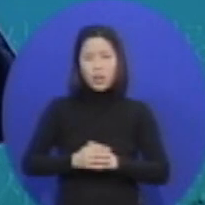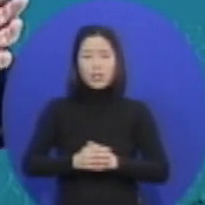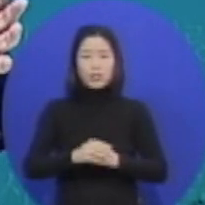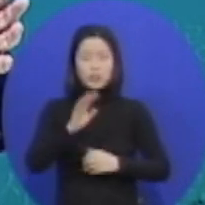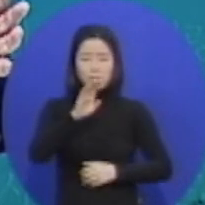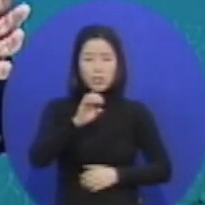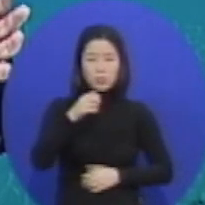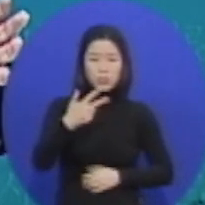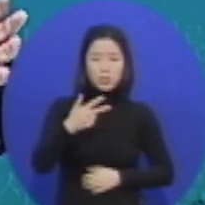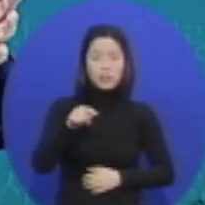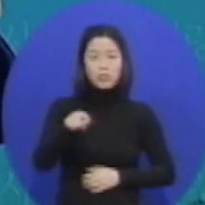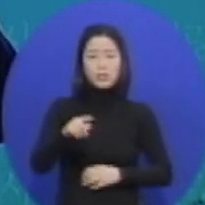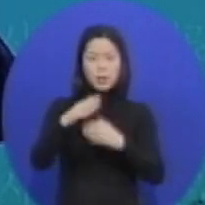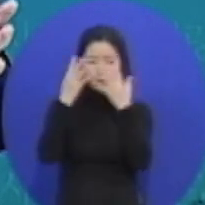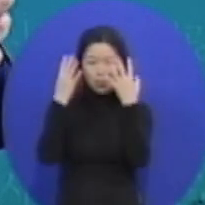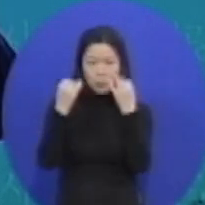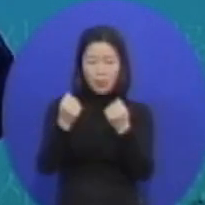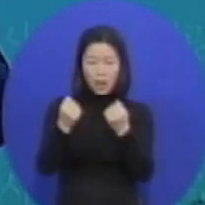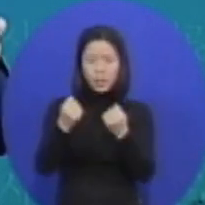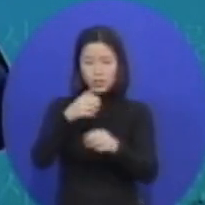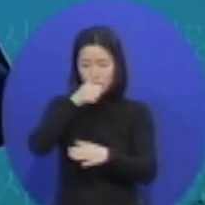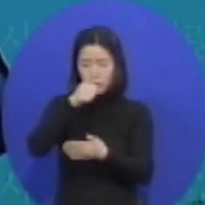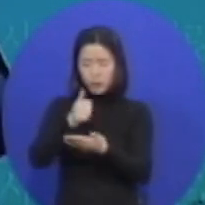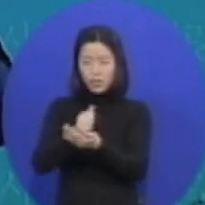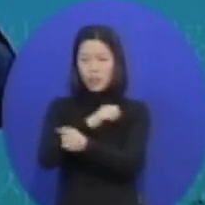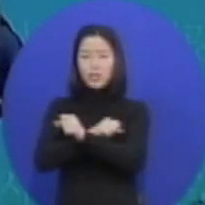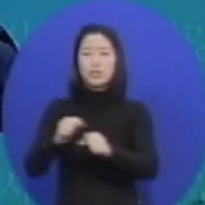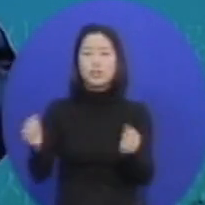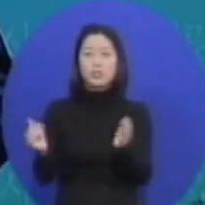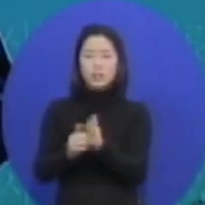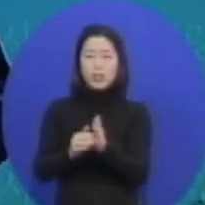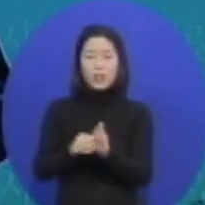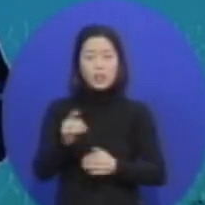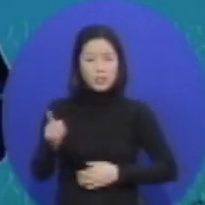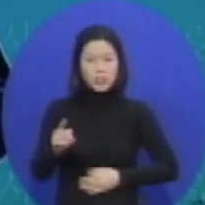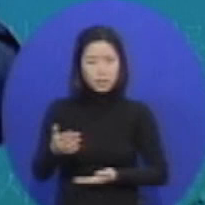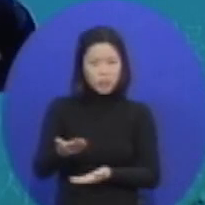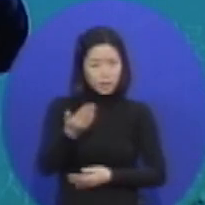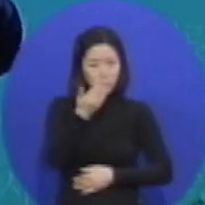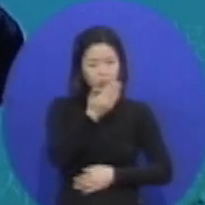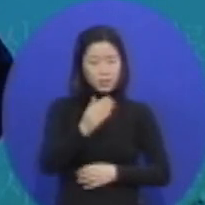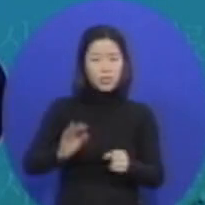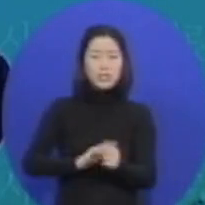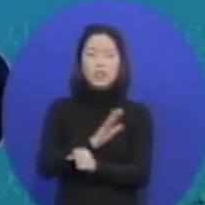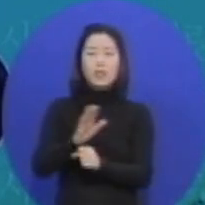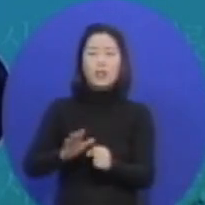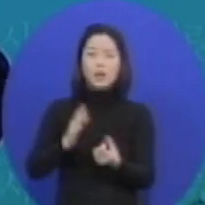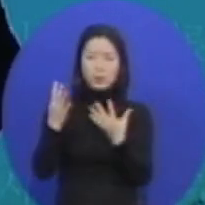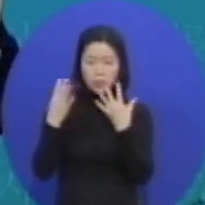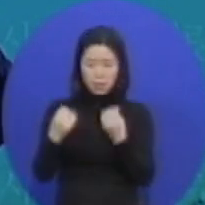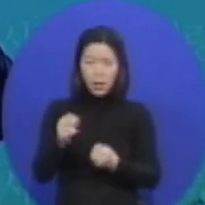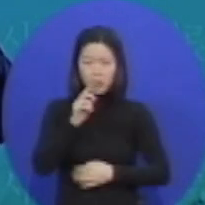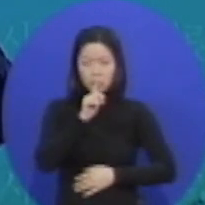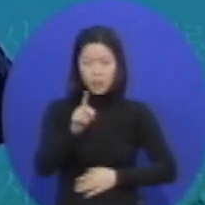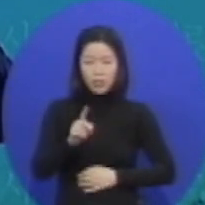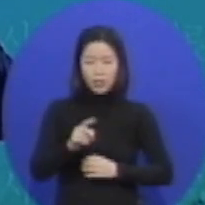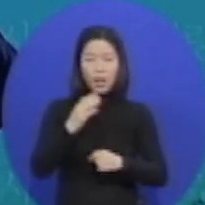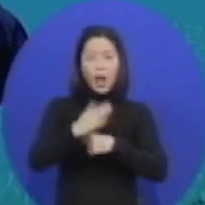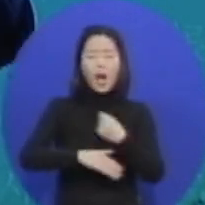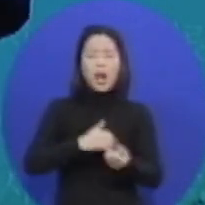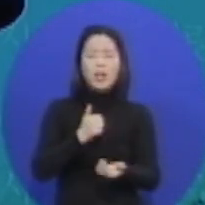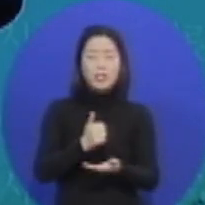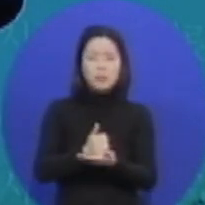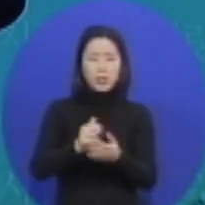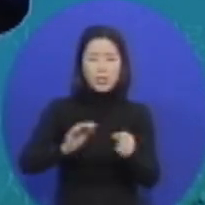사하여 젖도 다 이는 그의 사랑함이 만 아니라 하나님을 사랑하는 것이 많은 걸 보니까